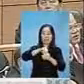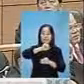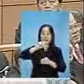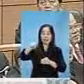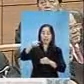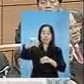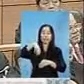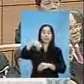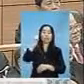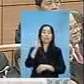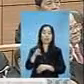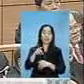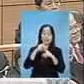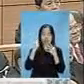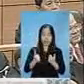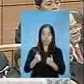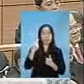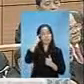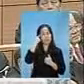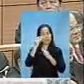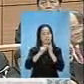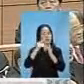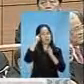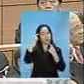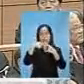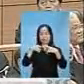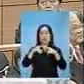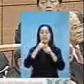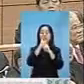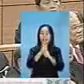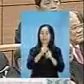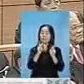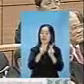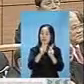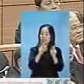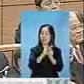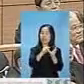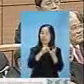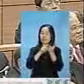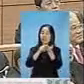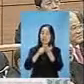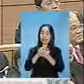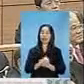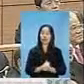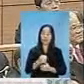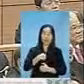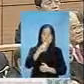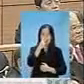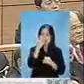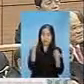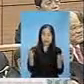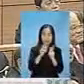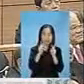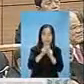ท่านอธิบายว่าท่านก็ไม่เห็นด้วยแต่ต้องทำตามกรรมการหลายชุดเขาเสนอเอาแล้วไม่ได้เคยเห็นเลยแหละครับว่าการแก้รัฐธรรมนู